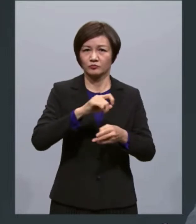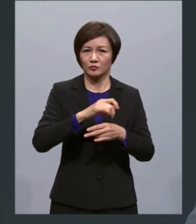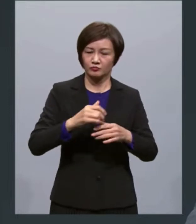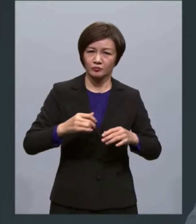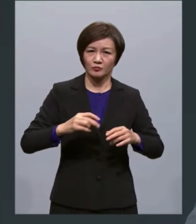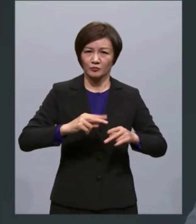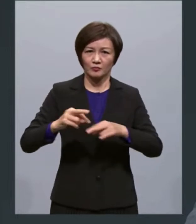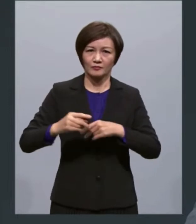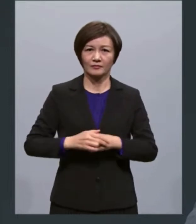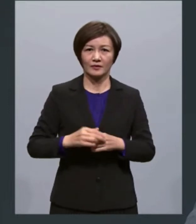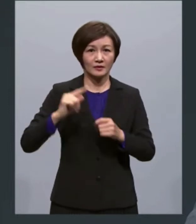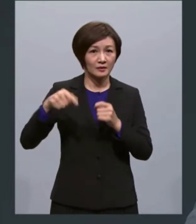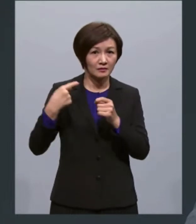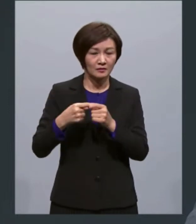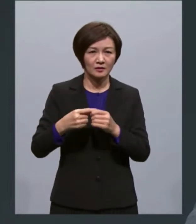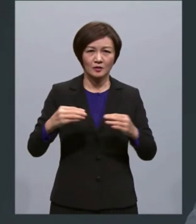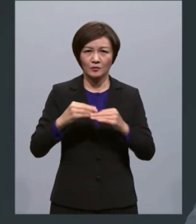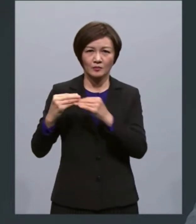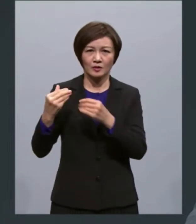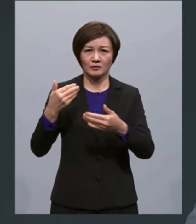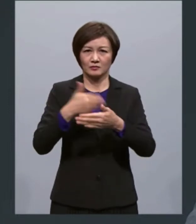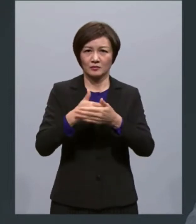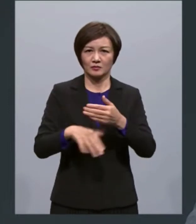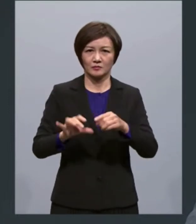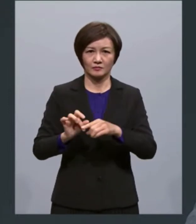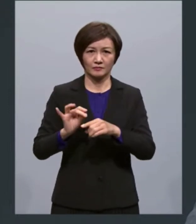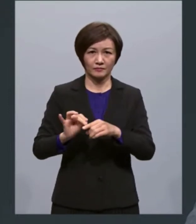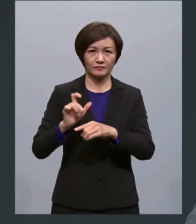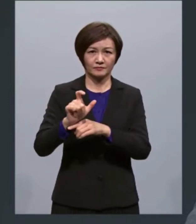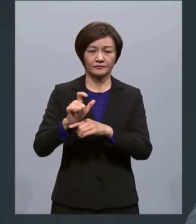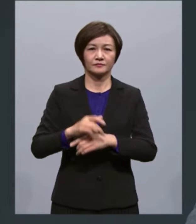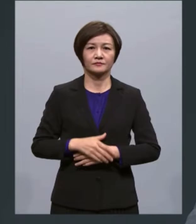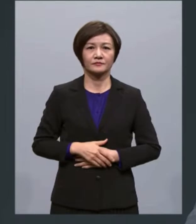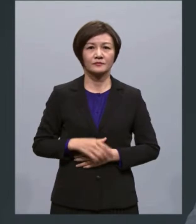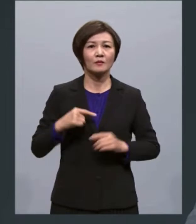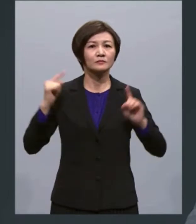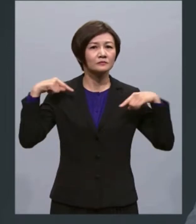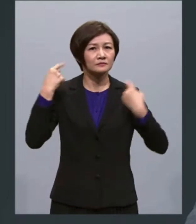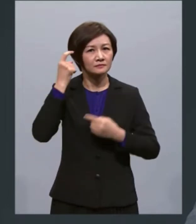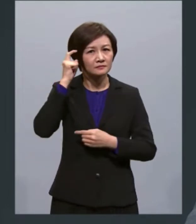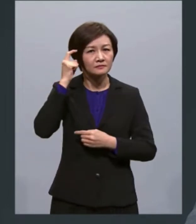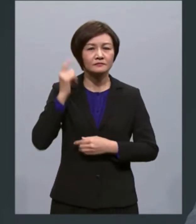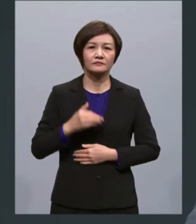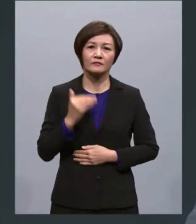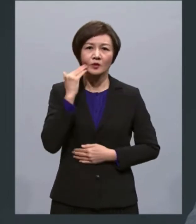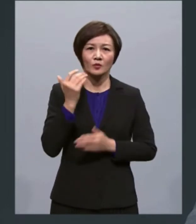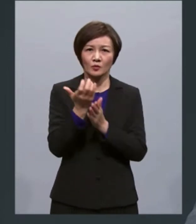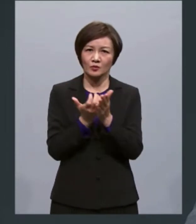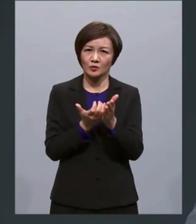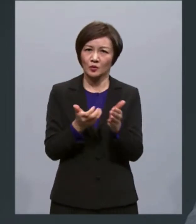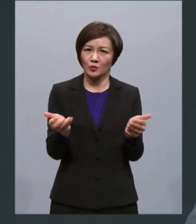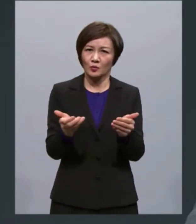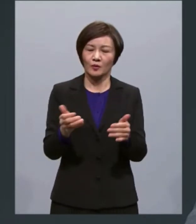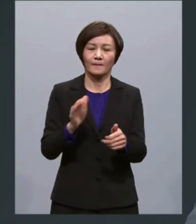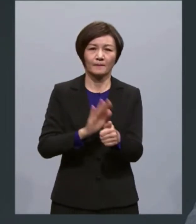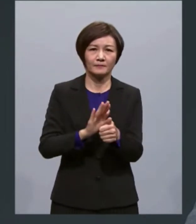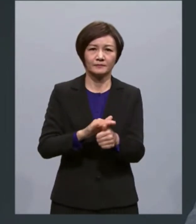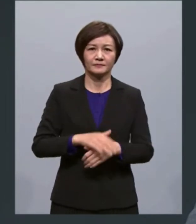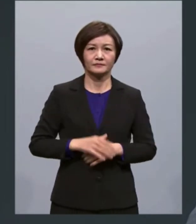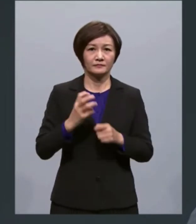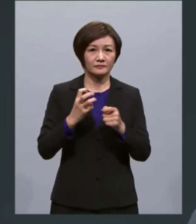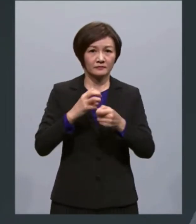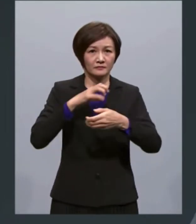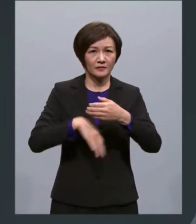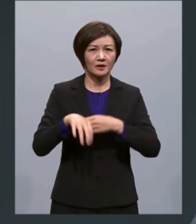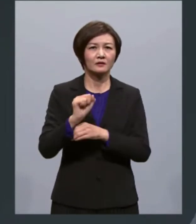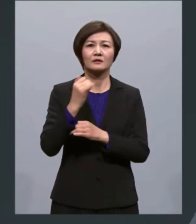二年车祸的伤亡减少了 60%。 我常常在想，如果我们早一点做，这30年来在养德